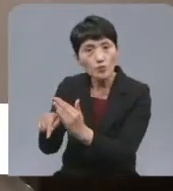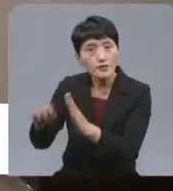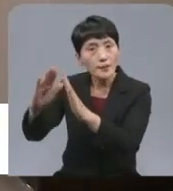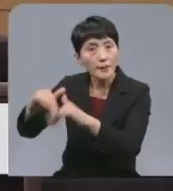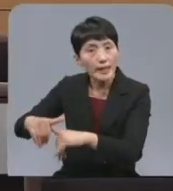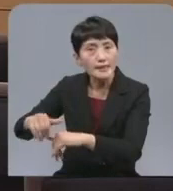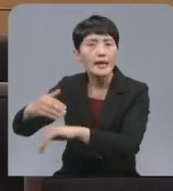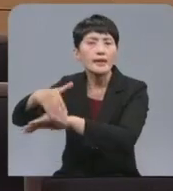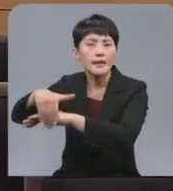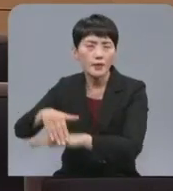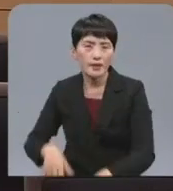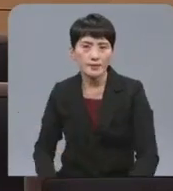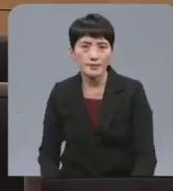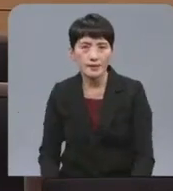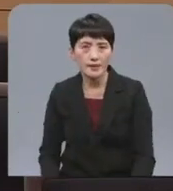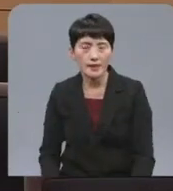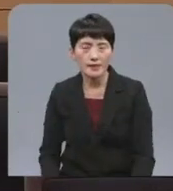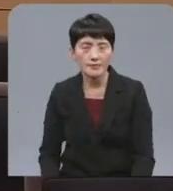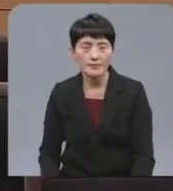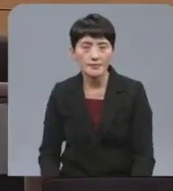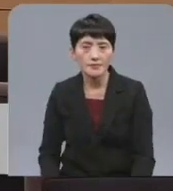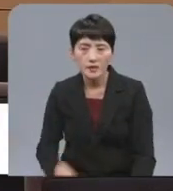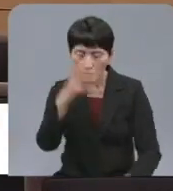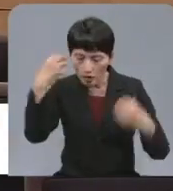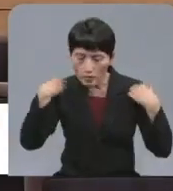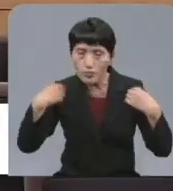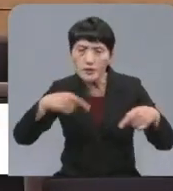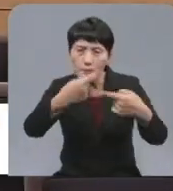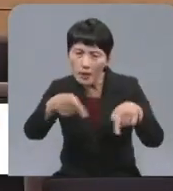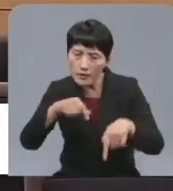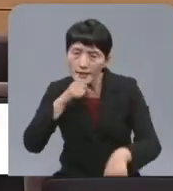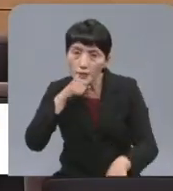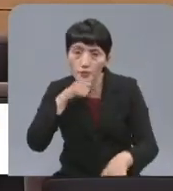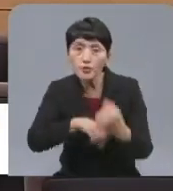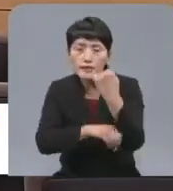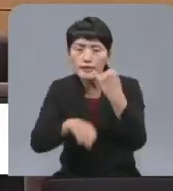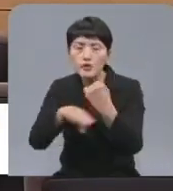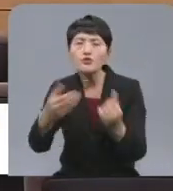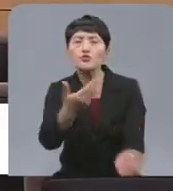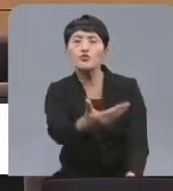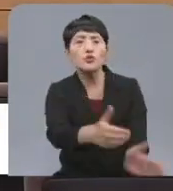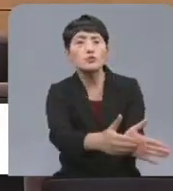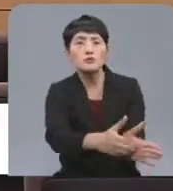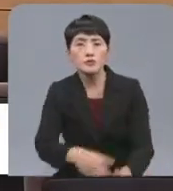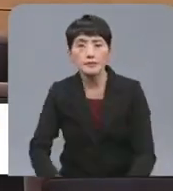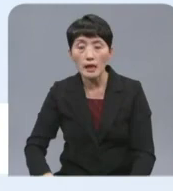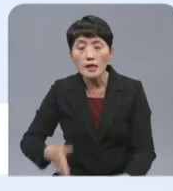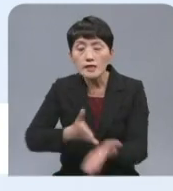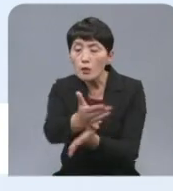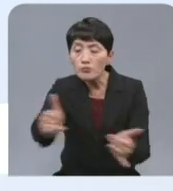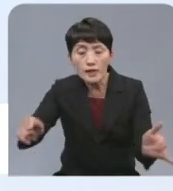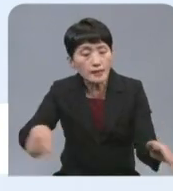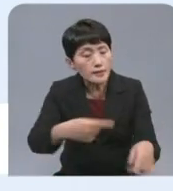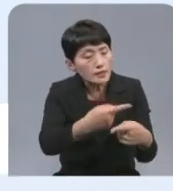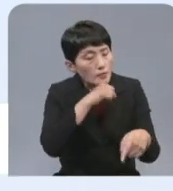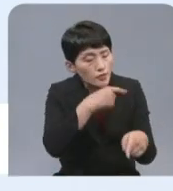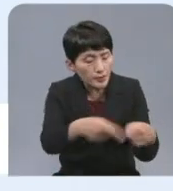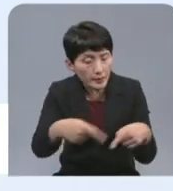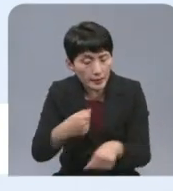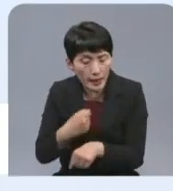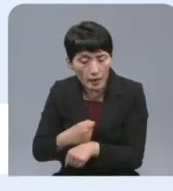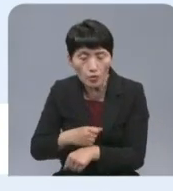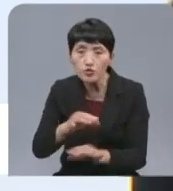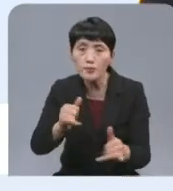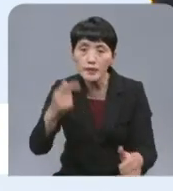evaluasi a namun 8 Kementerian termasuk komisi penyiaran dan komunikasi nasional komisi hak sipil dan anti korupsi Kementerian